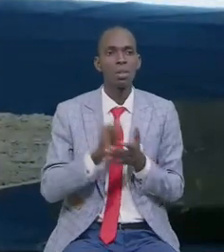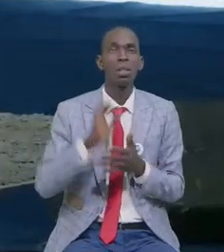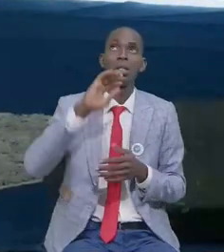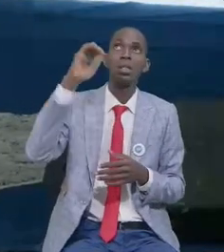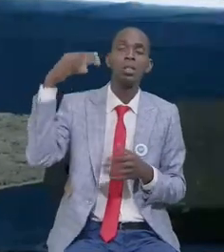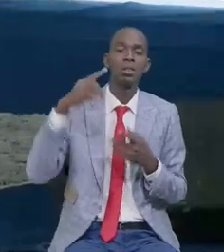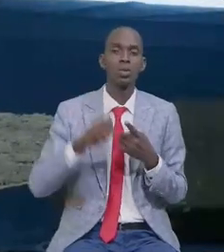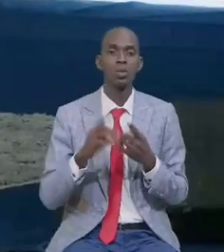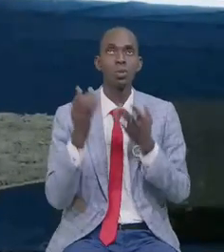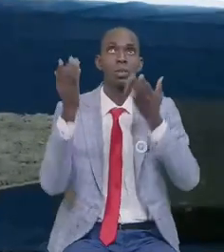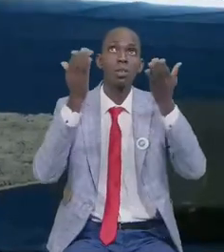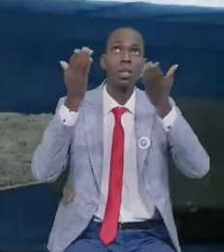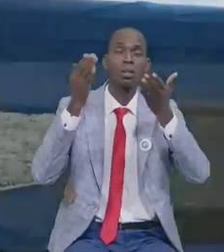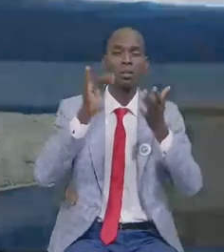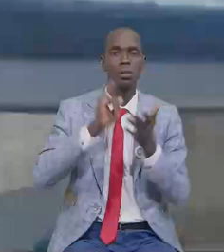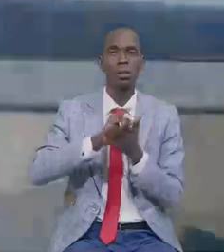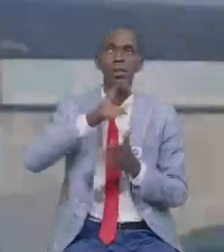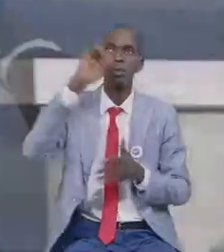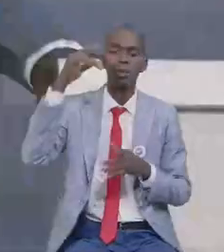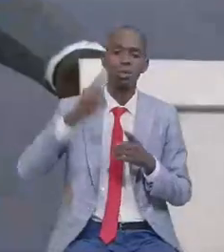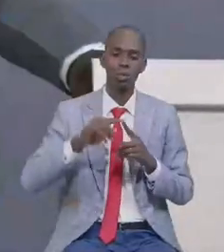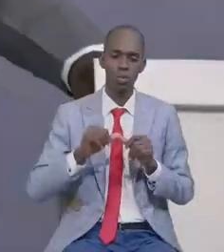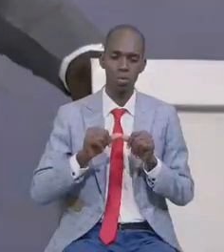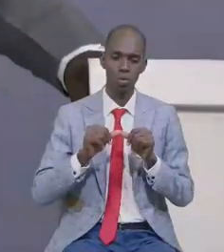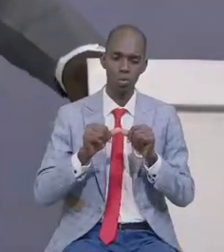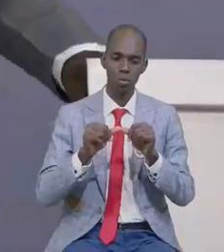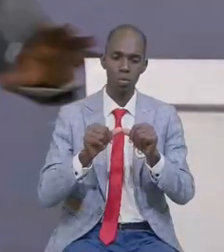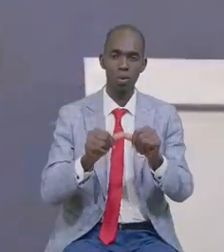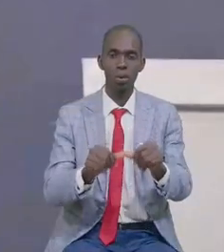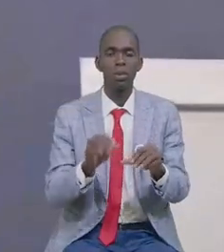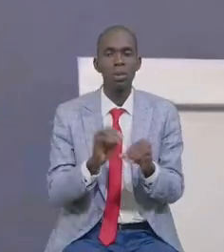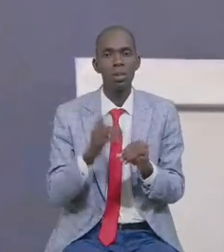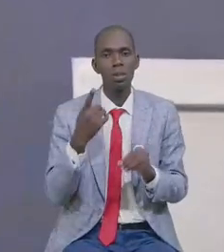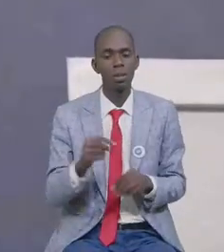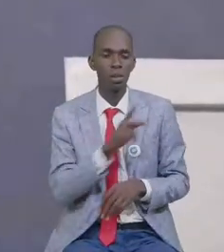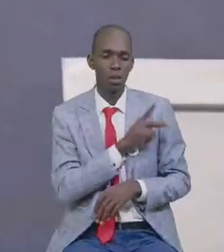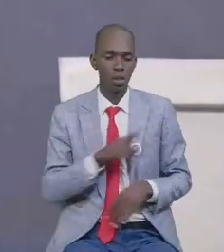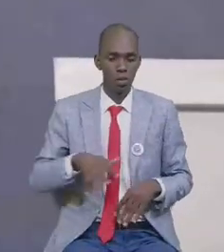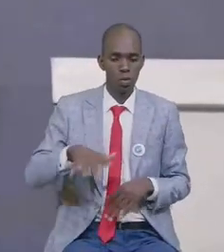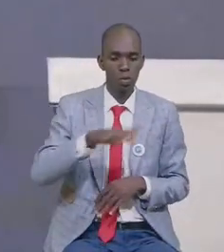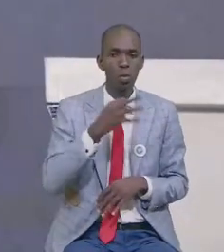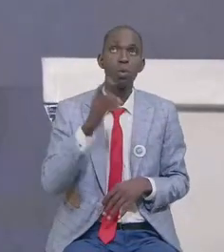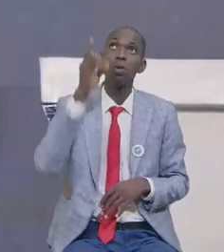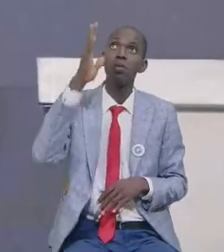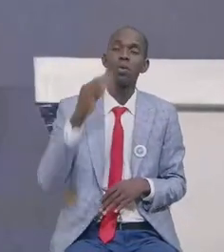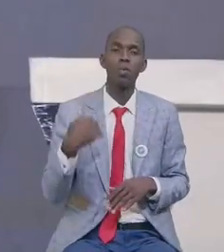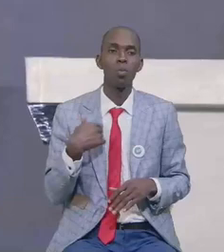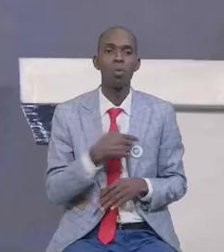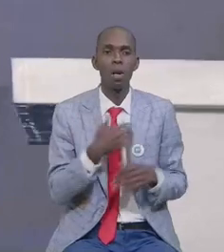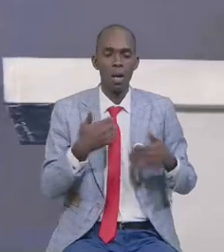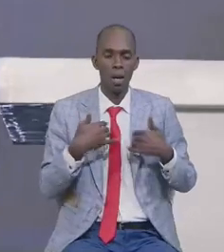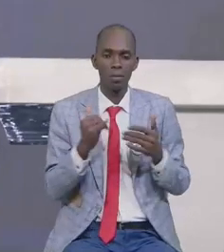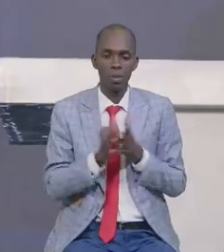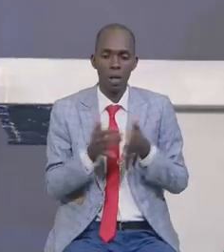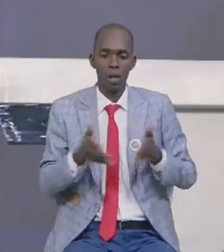et cette grâce pour être ferme dans le royaume de Dieu, nous avons accès à cette grâce par la